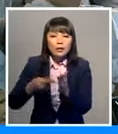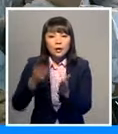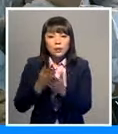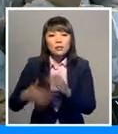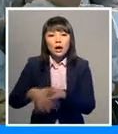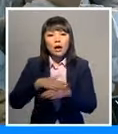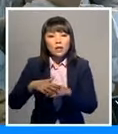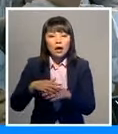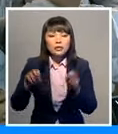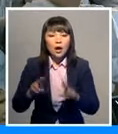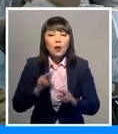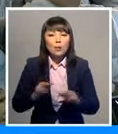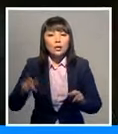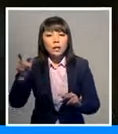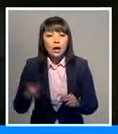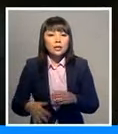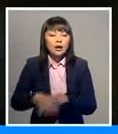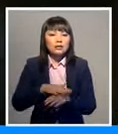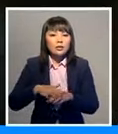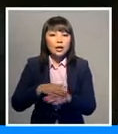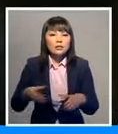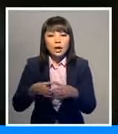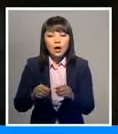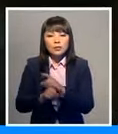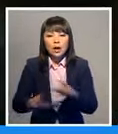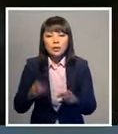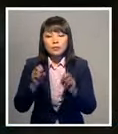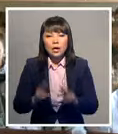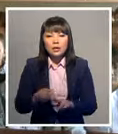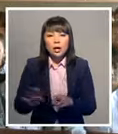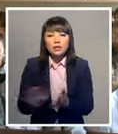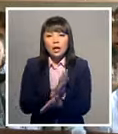Сондай-ақ халық мұғалімдері еріктілері қозғалысын құрып ауыл мектептерінде тегін курс сабақтарын өткізеді.